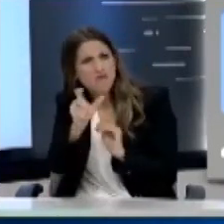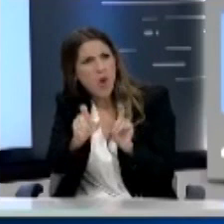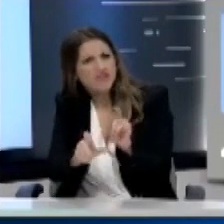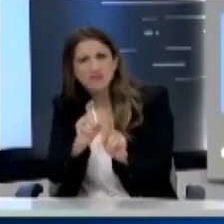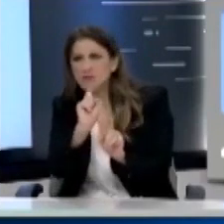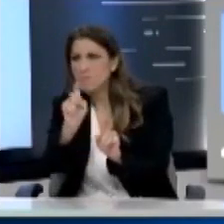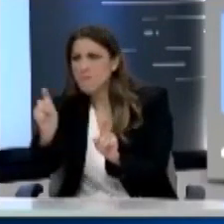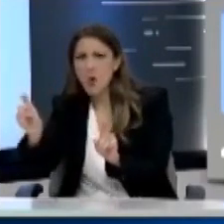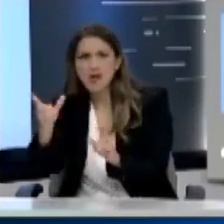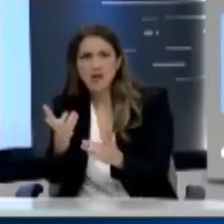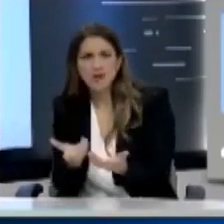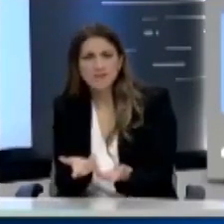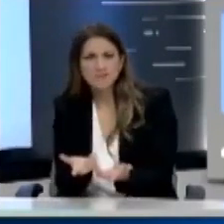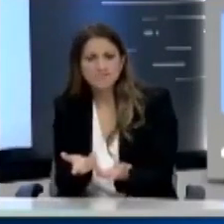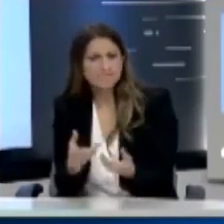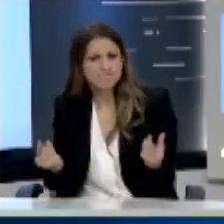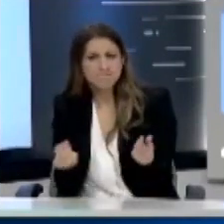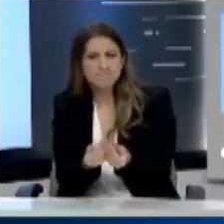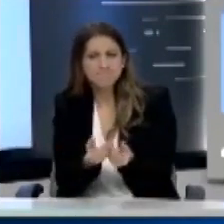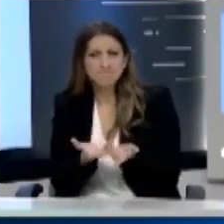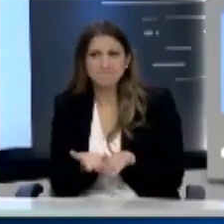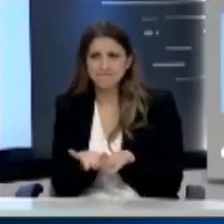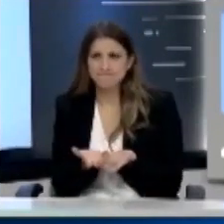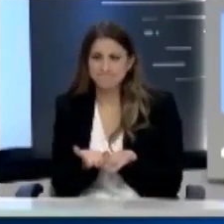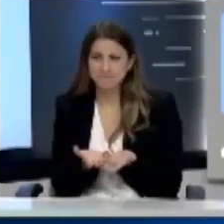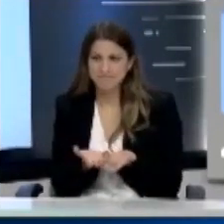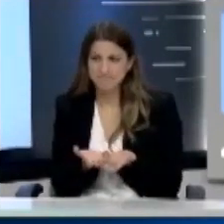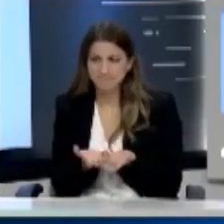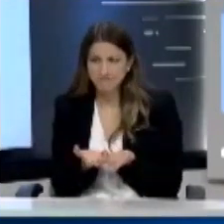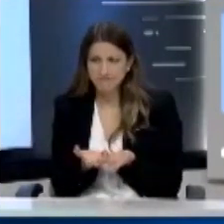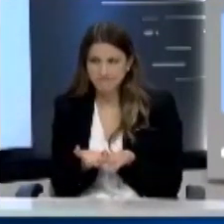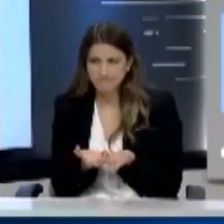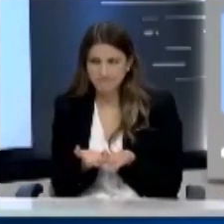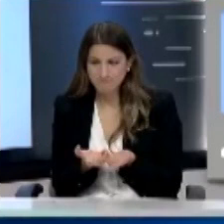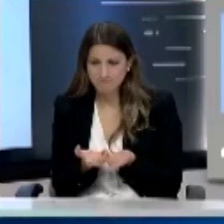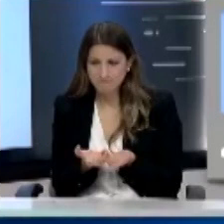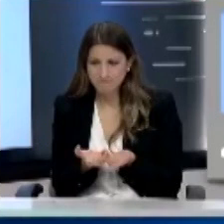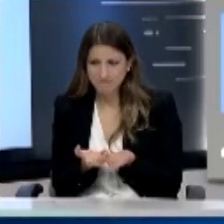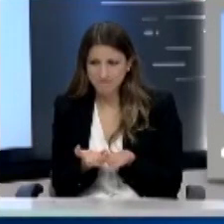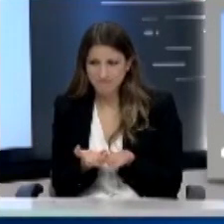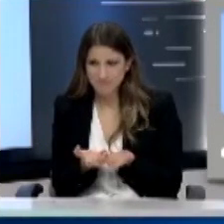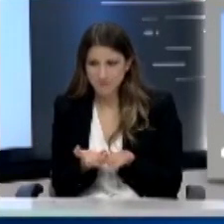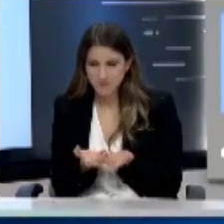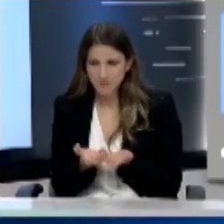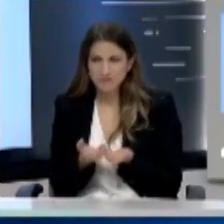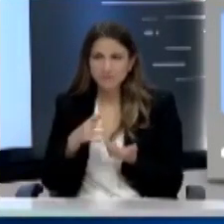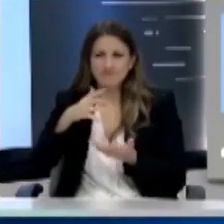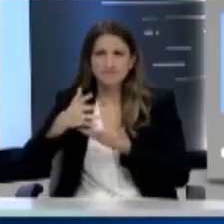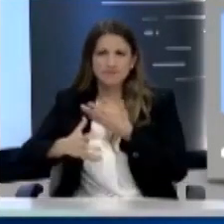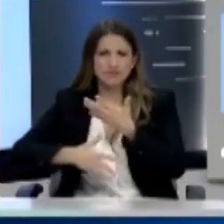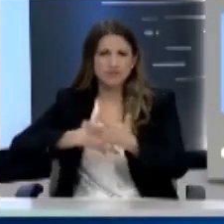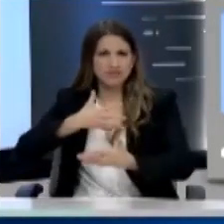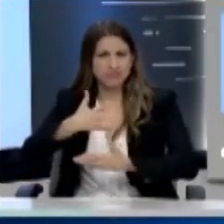βουλευτές. Και μάλιστα, σας παρακαλώ. Άλλη βάζω. Παρακαλώ. Σας παρακαλώ, κύριε